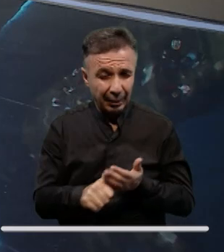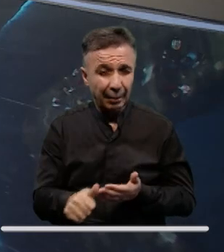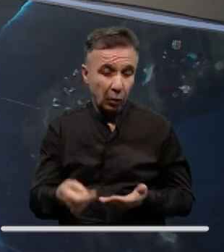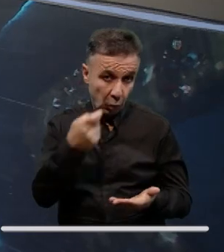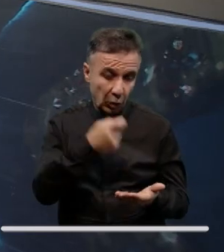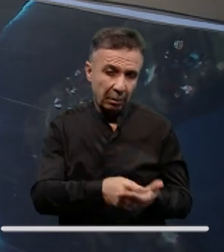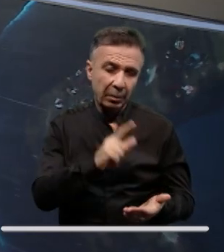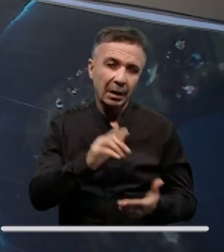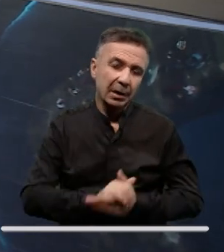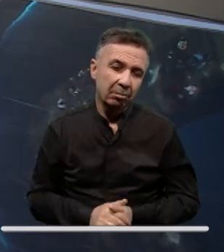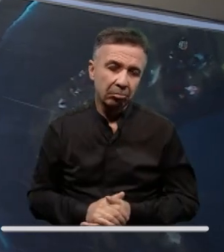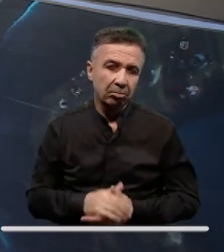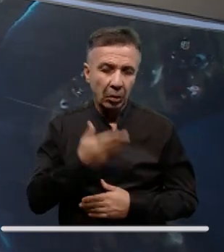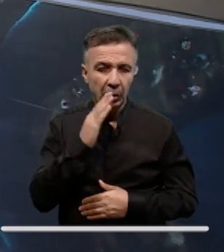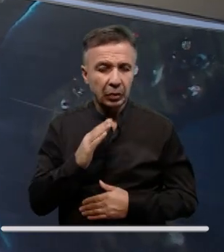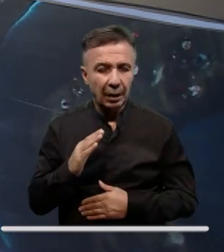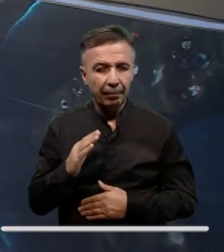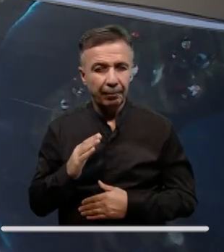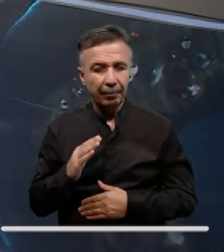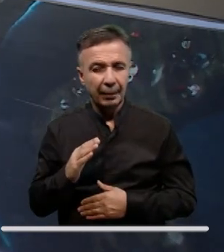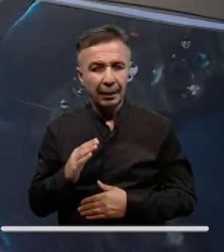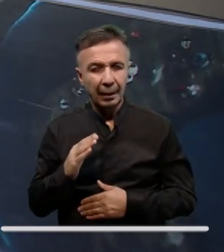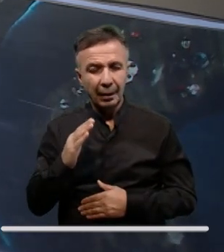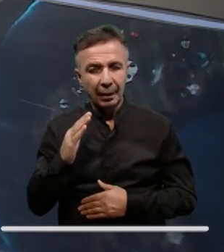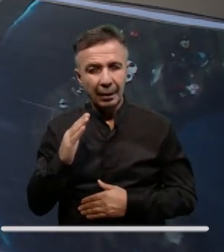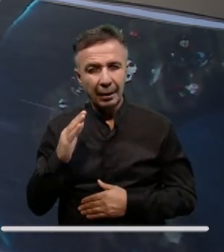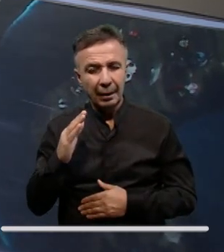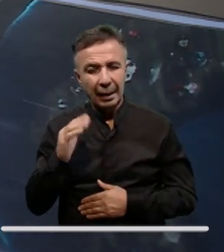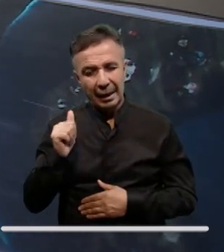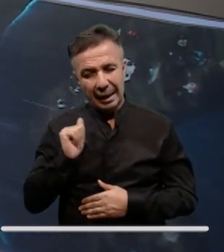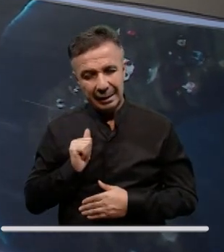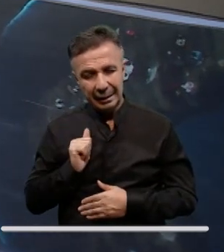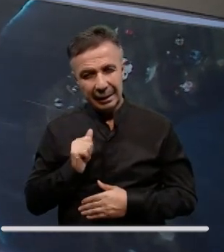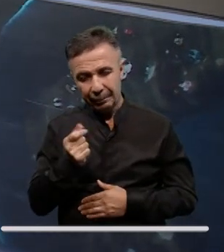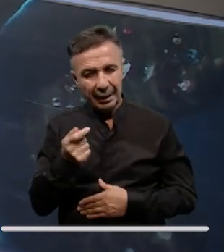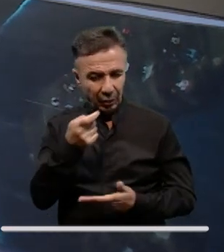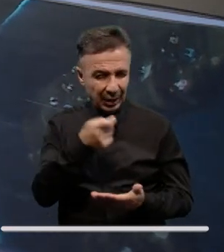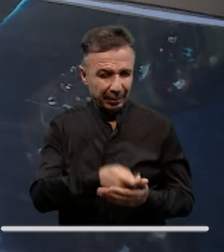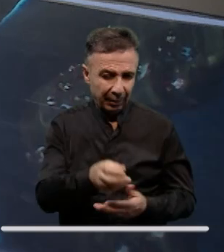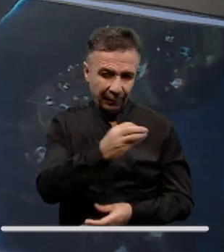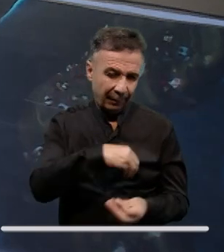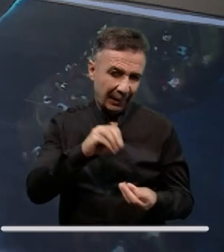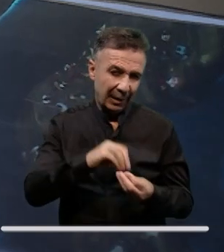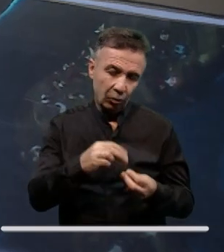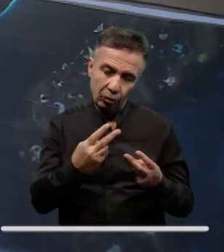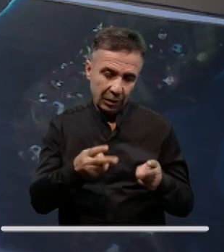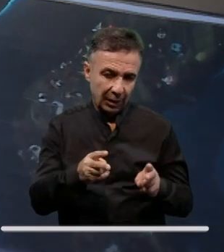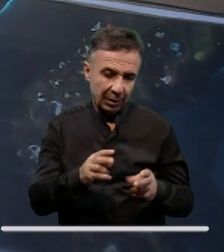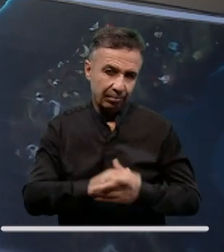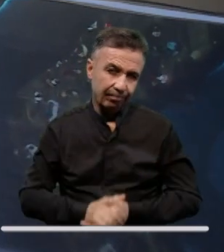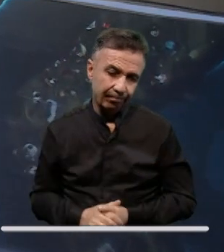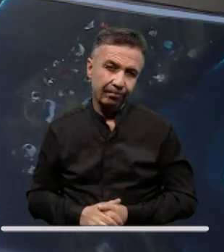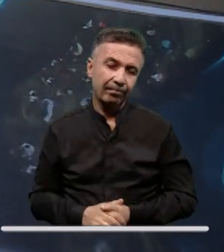gerekiyor Yoksa asgarisini ödediğimizde yine banka faiz tahakkuk ettiriyor Eee Bu da caiz olmayan